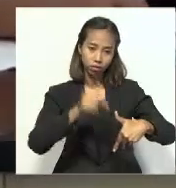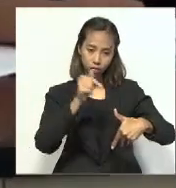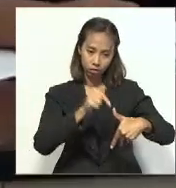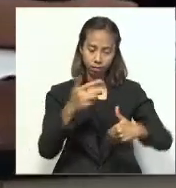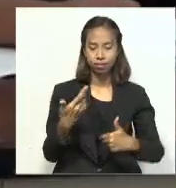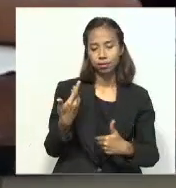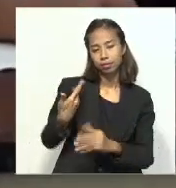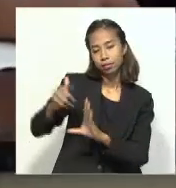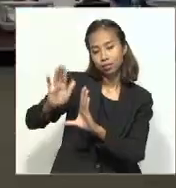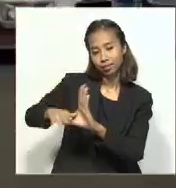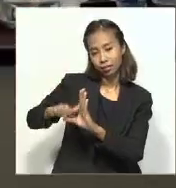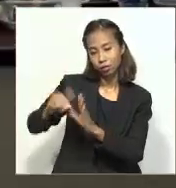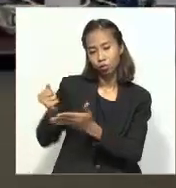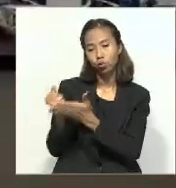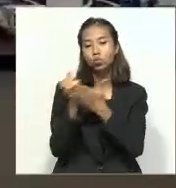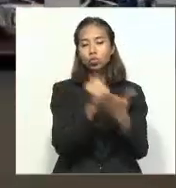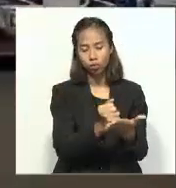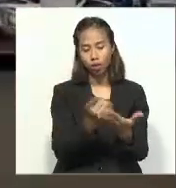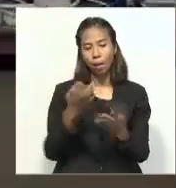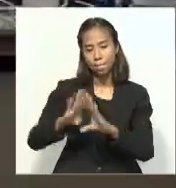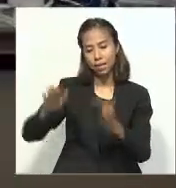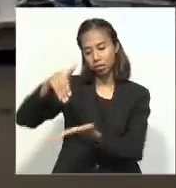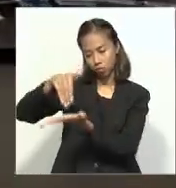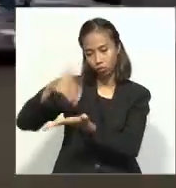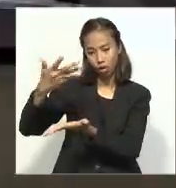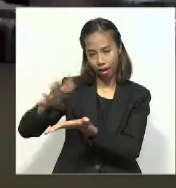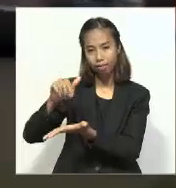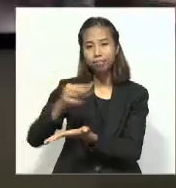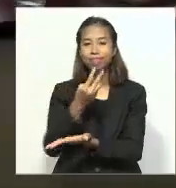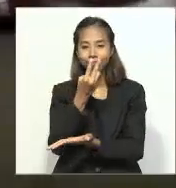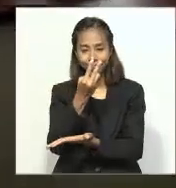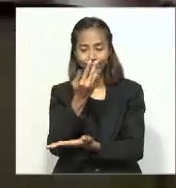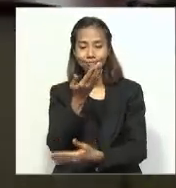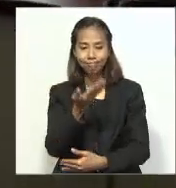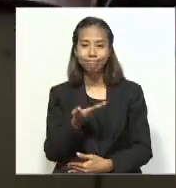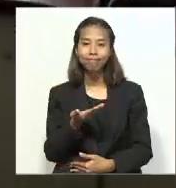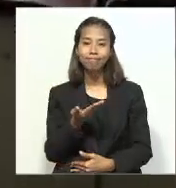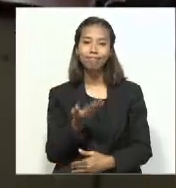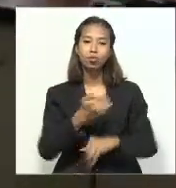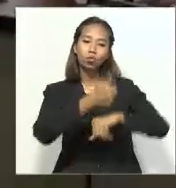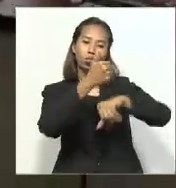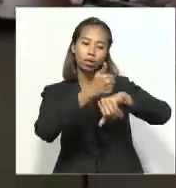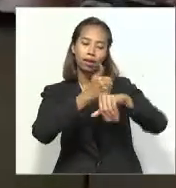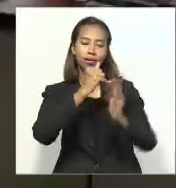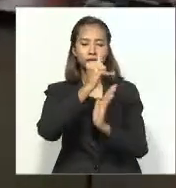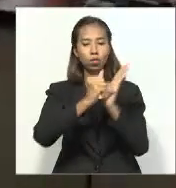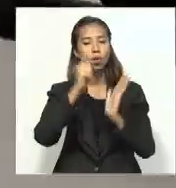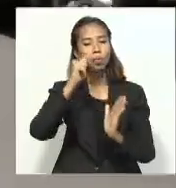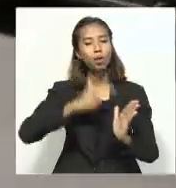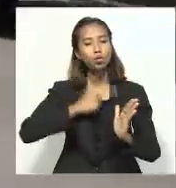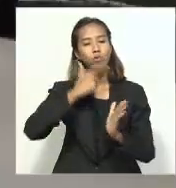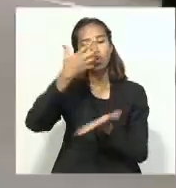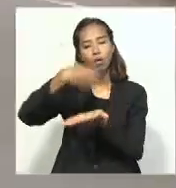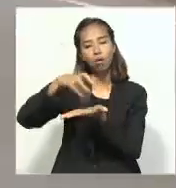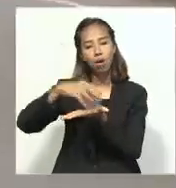เปิดจุดลงทะเบียนช่วยเหลือผู้ประสบภัยแล้วค่ะไปฟังประเด็นนี้เพิ่มเติมอีกครั้งนึงนะคะจากทางผู้ว่าราชการจังหวัดแม่ฮ่องส